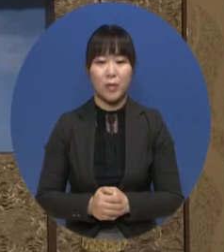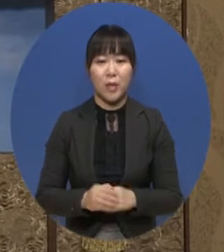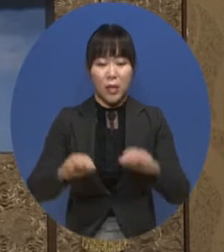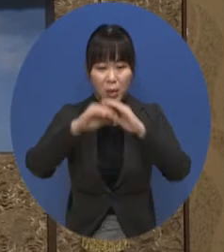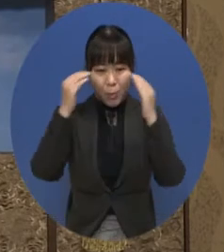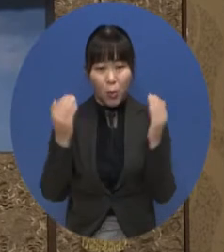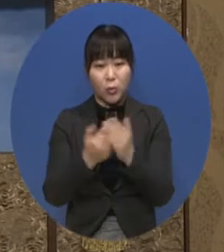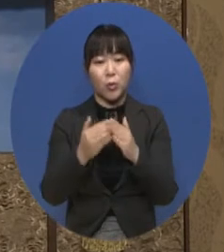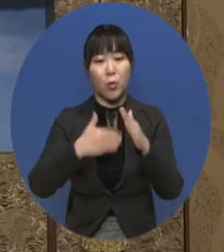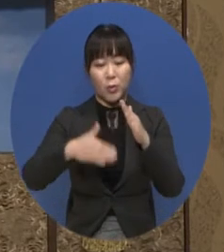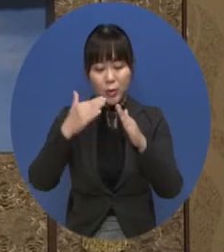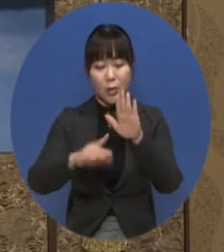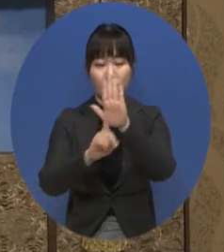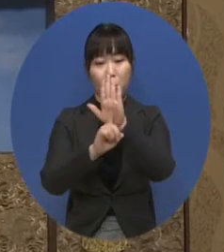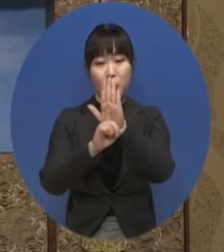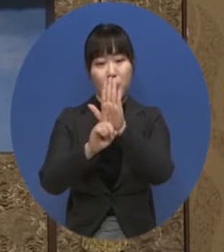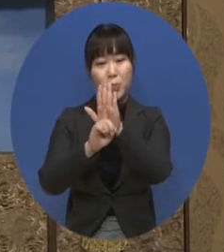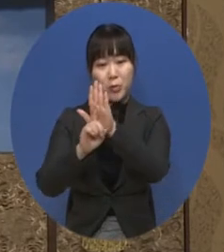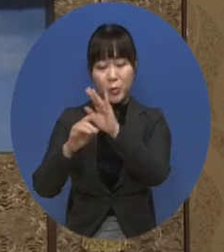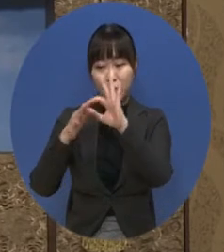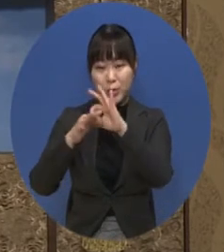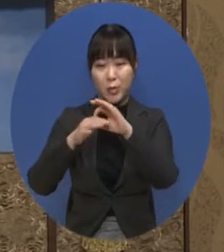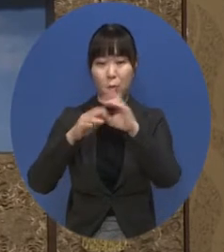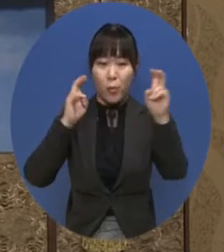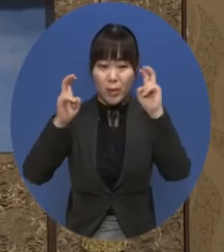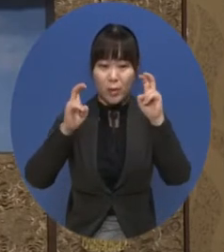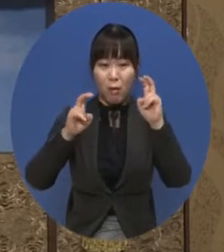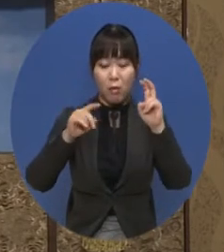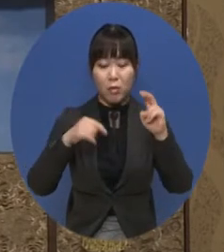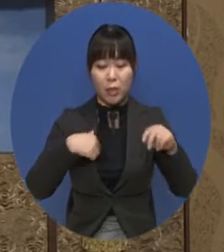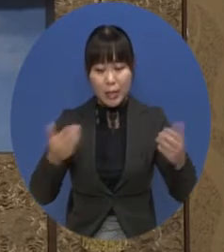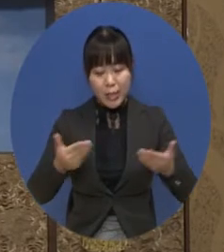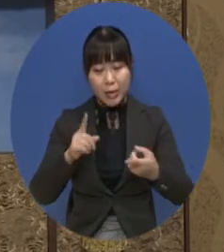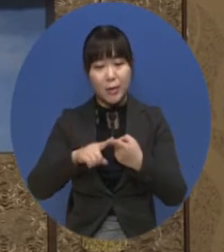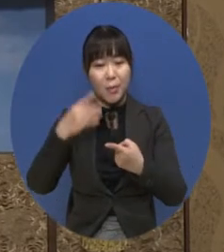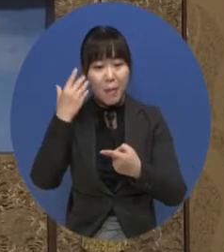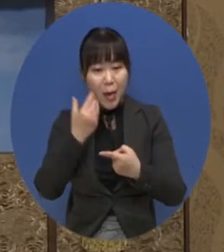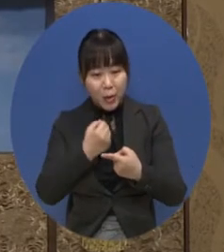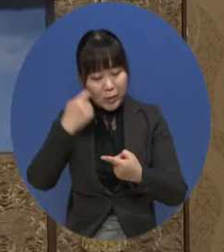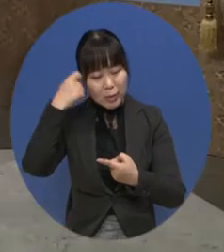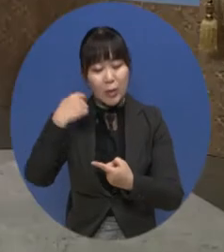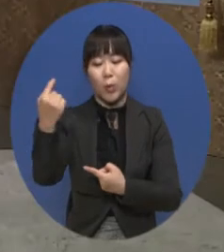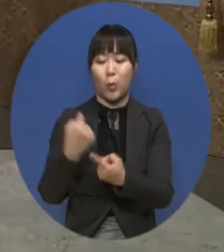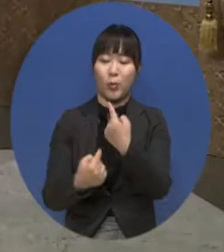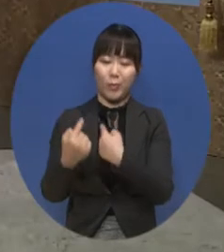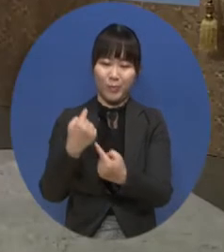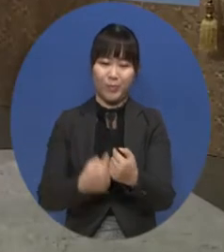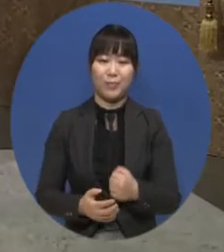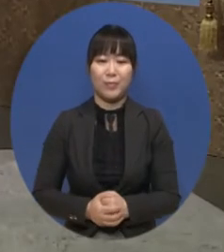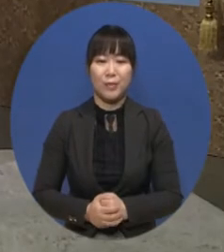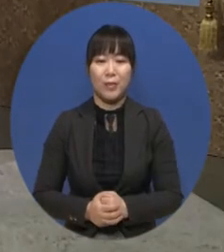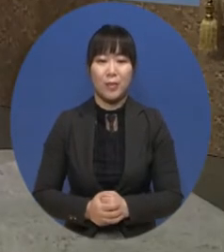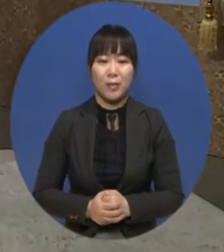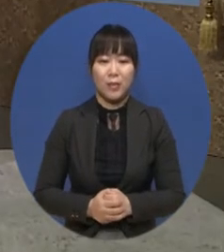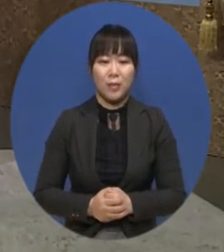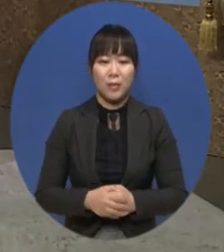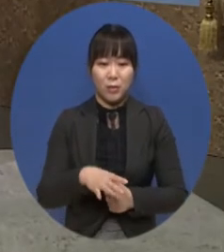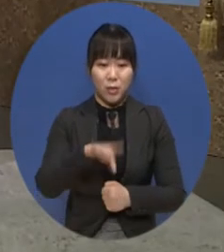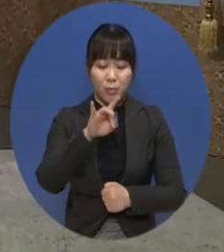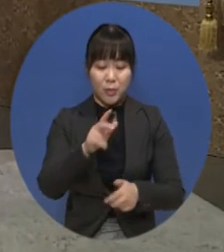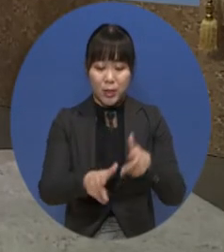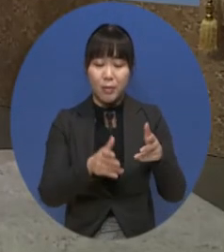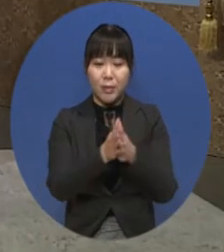이제 공채를 통해서 저희 회사에 하는 일에 매력을 느끼고 온 직원들입니다. 근데 이제 처음에 이